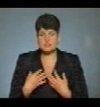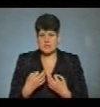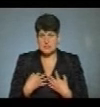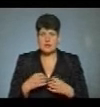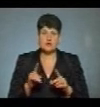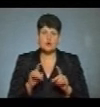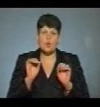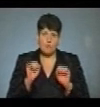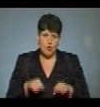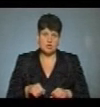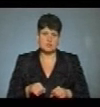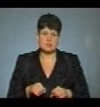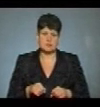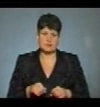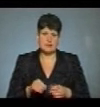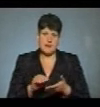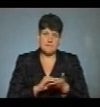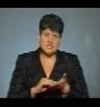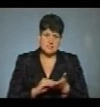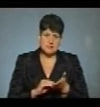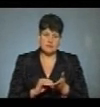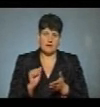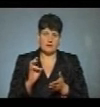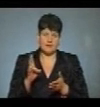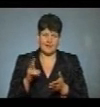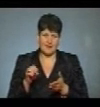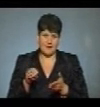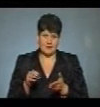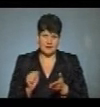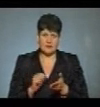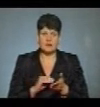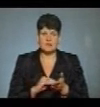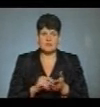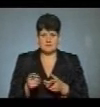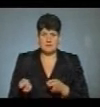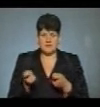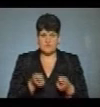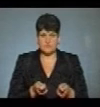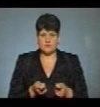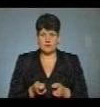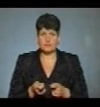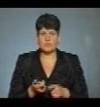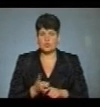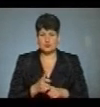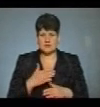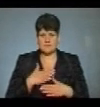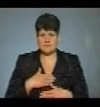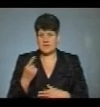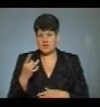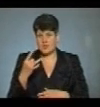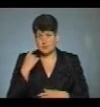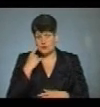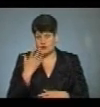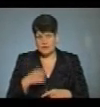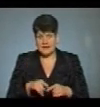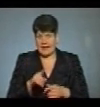можна написати, заповнити анкету і щоб вас підвезли. Дуже задоволена. Перший раз почула таке,